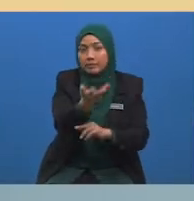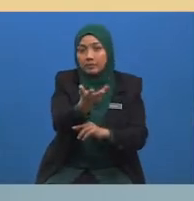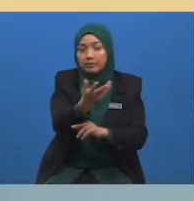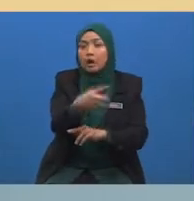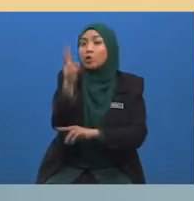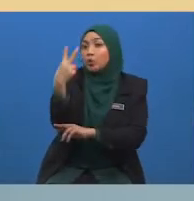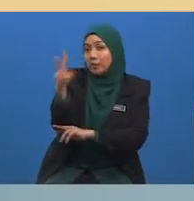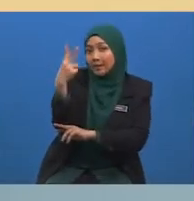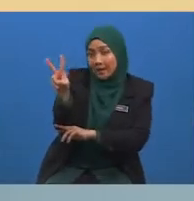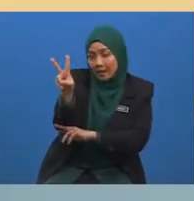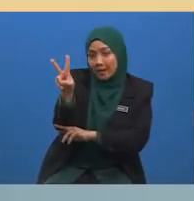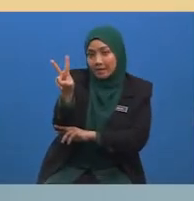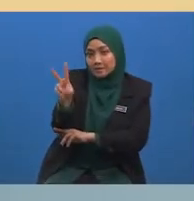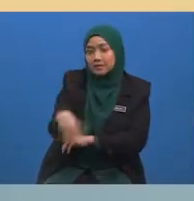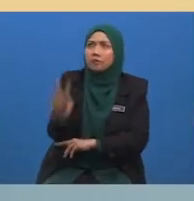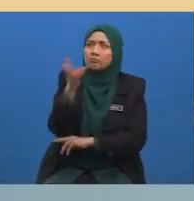12,